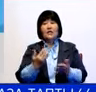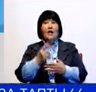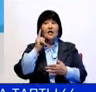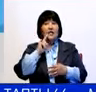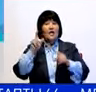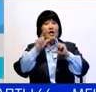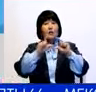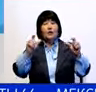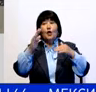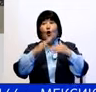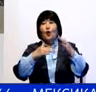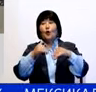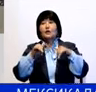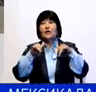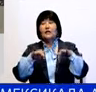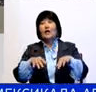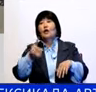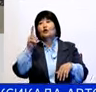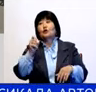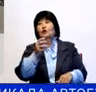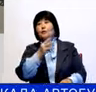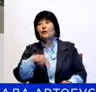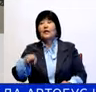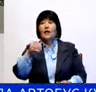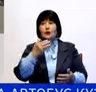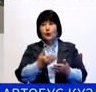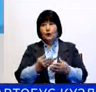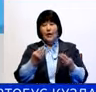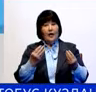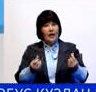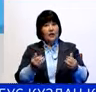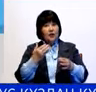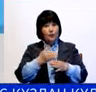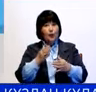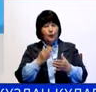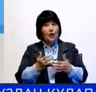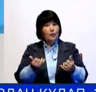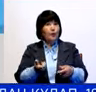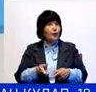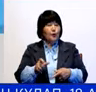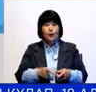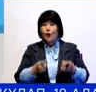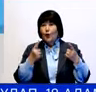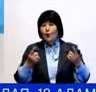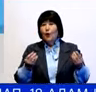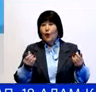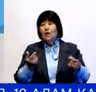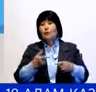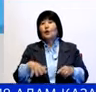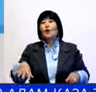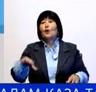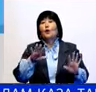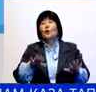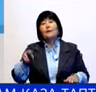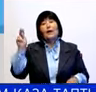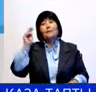мектептің құрылысы салынады. 100 миллиард теңгенің үстінде қаражат бөлінуде. Бұл өте үлкен қаражат. Бұл өңірдегі